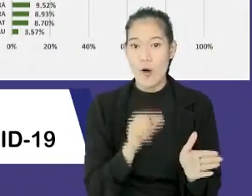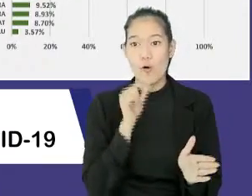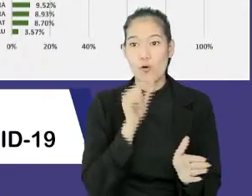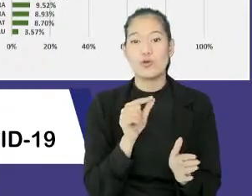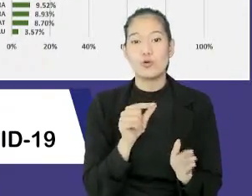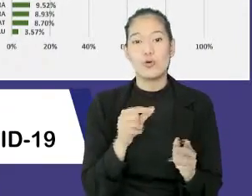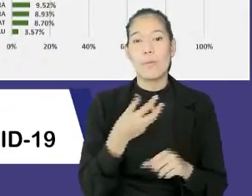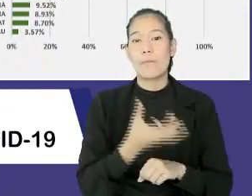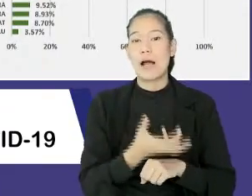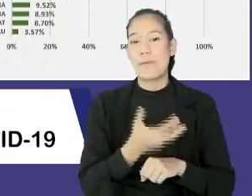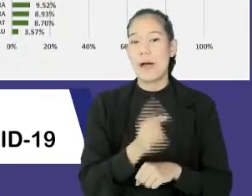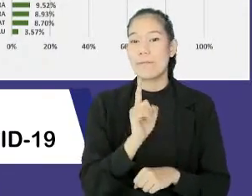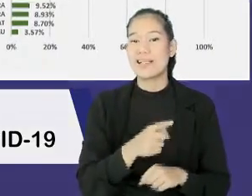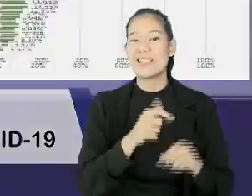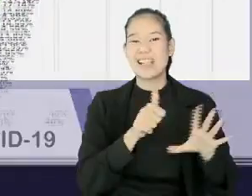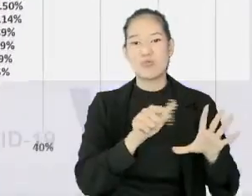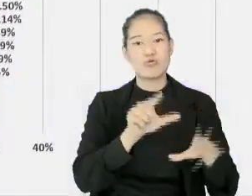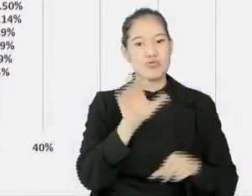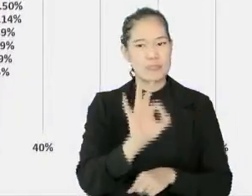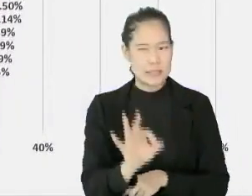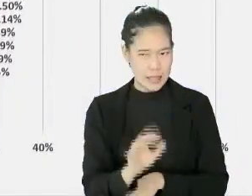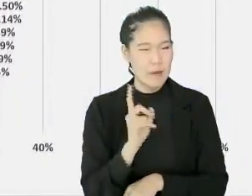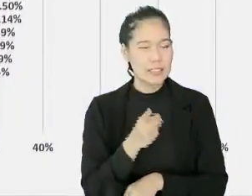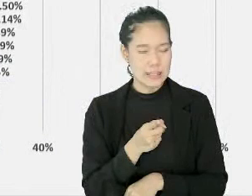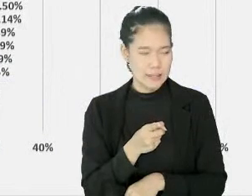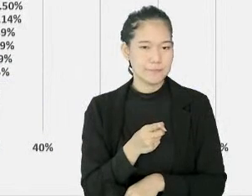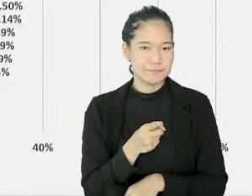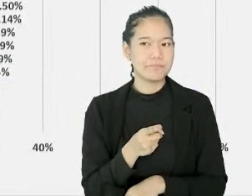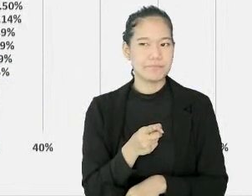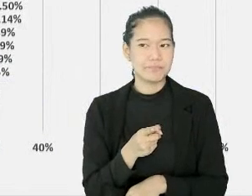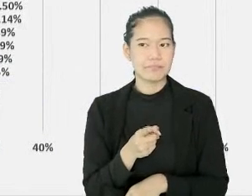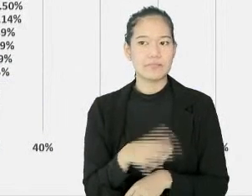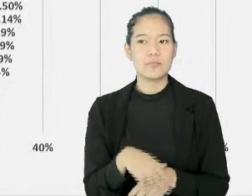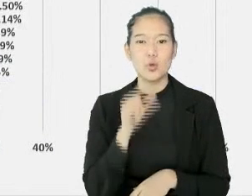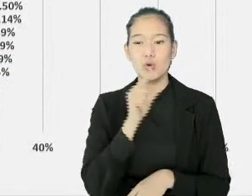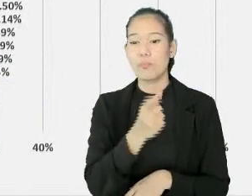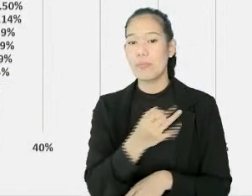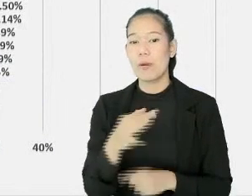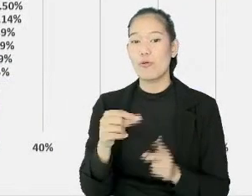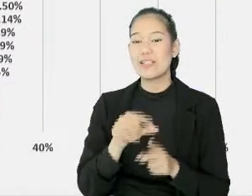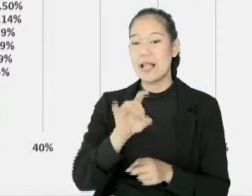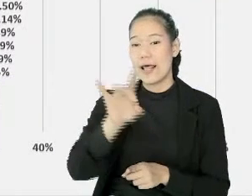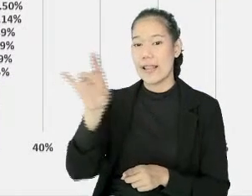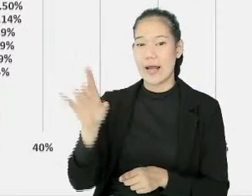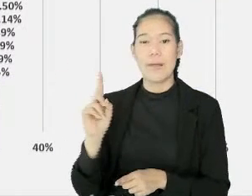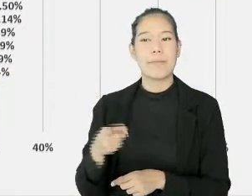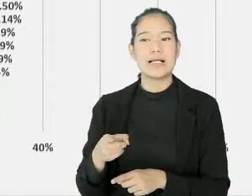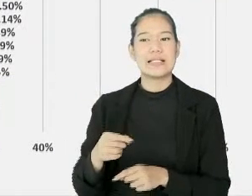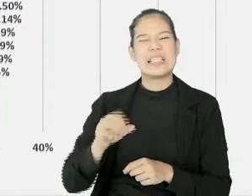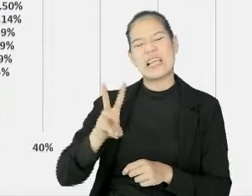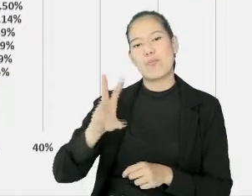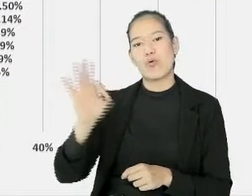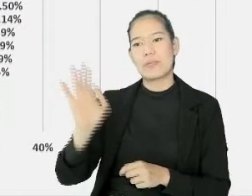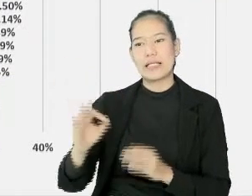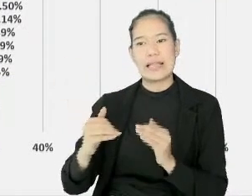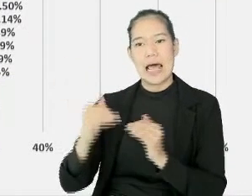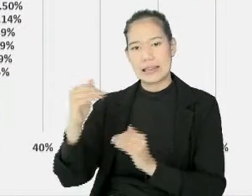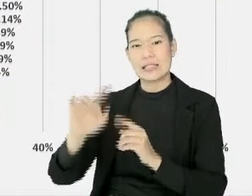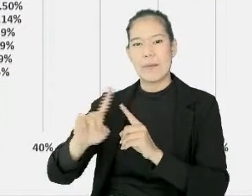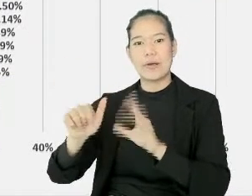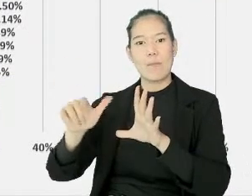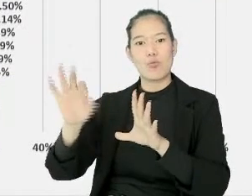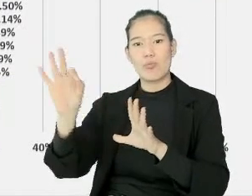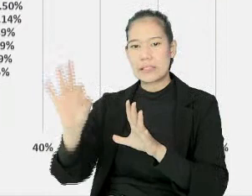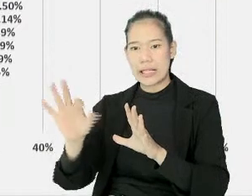Kepulauan Bangka Belitung ini masih diangkat 67n bornya untuk beberapa provinsi yang lain masih di angka diatas 30 tapi